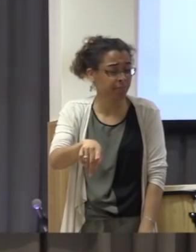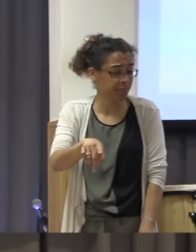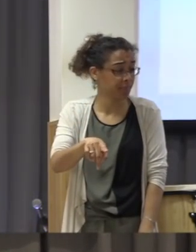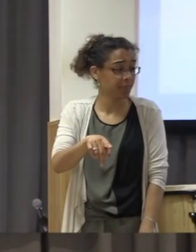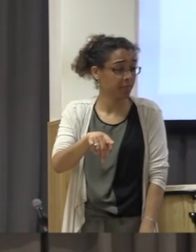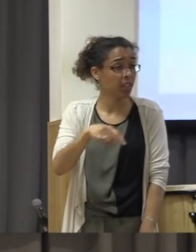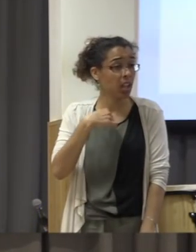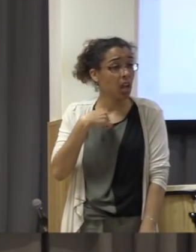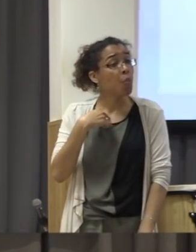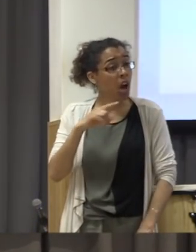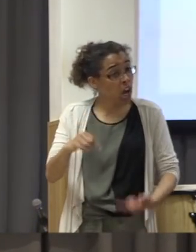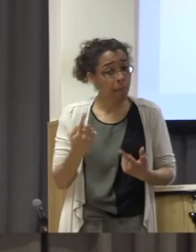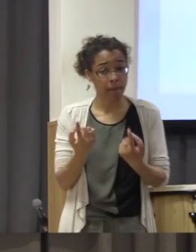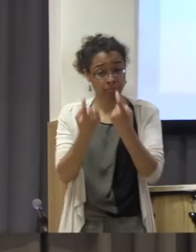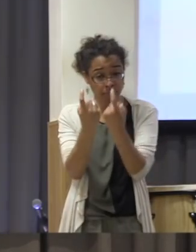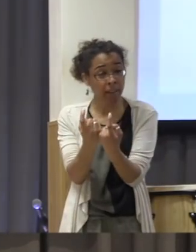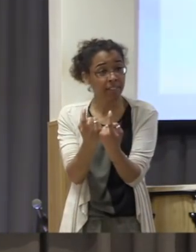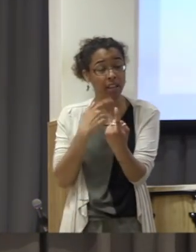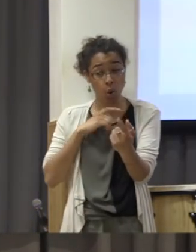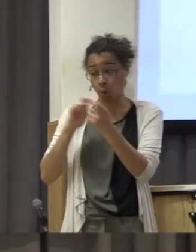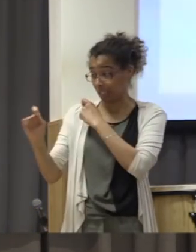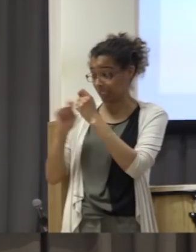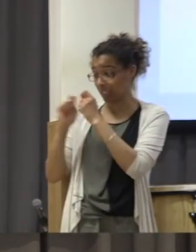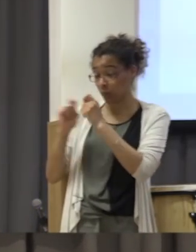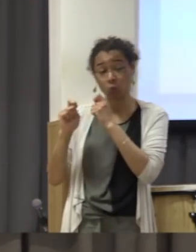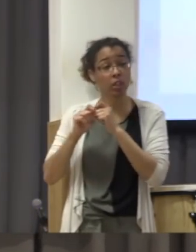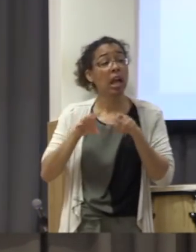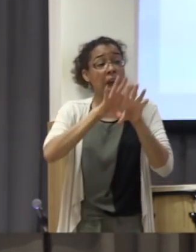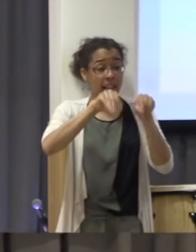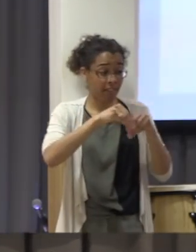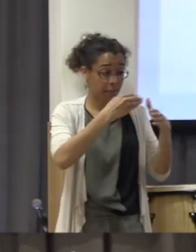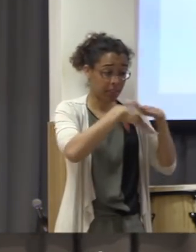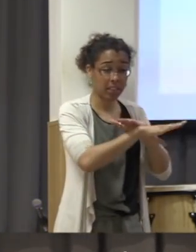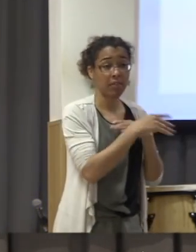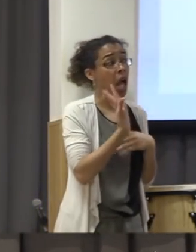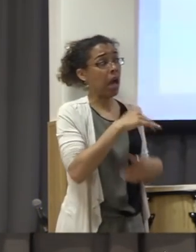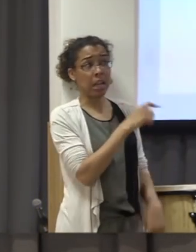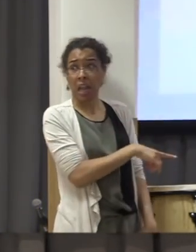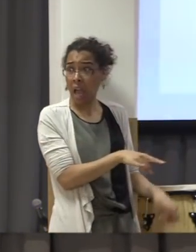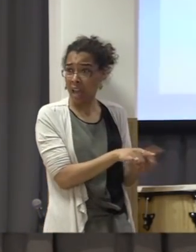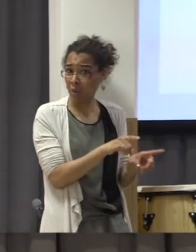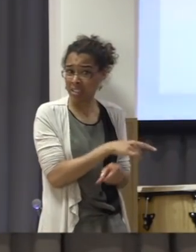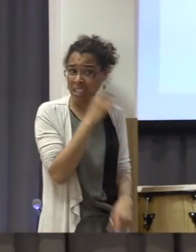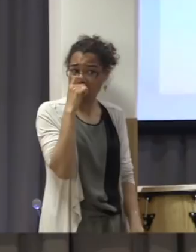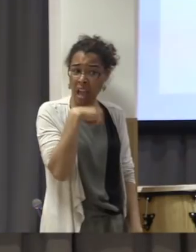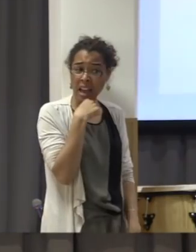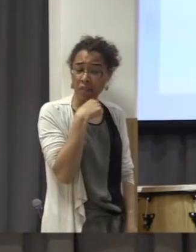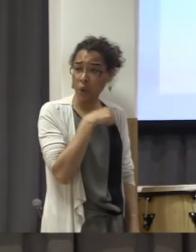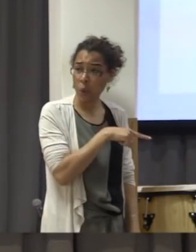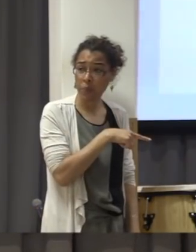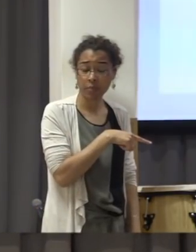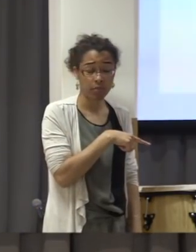Mais je veux à ses côtés, on parle. Et ma famille chez qui je vais, mais lui là, avec ce vieux.